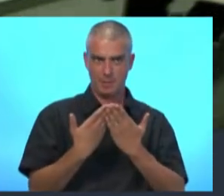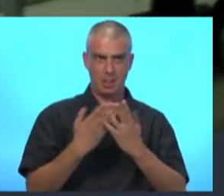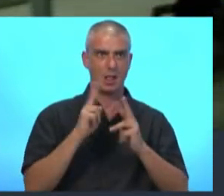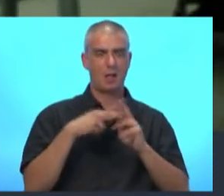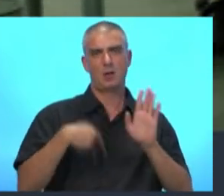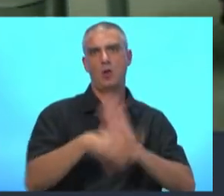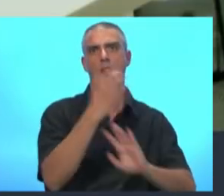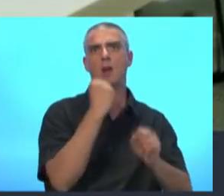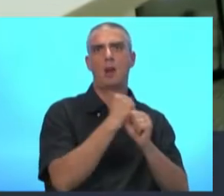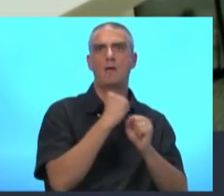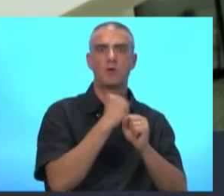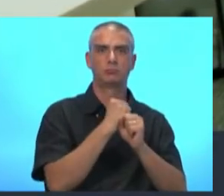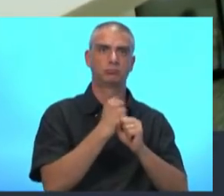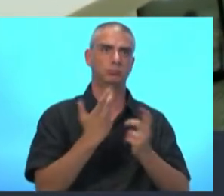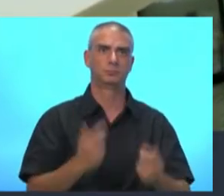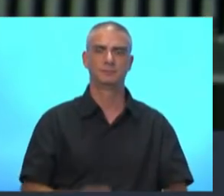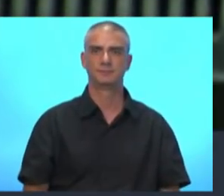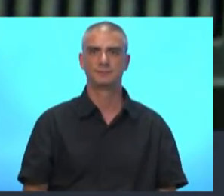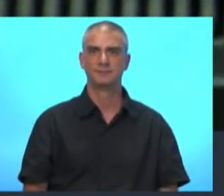לעבודה.